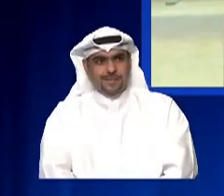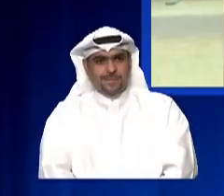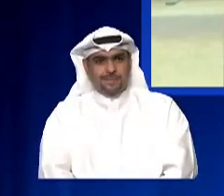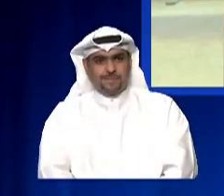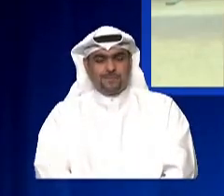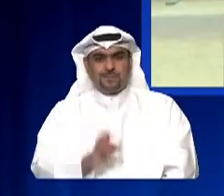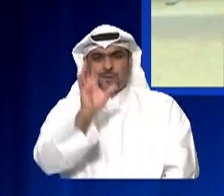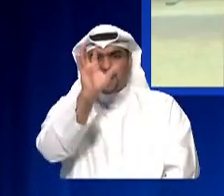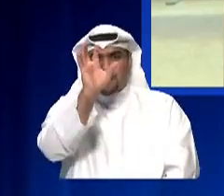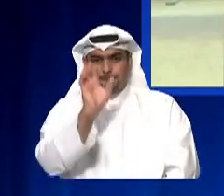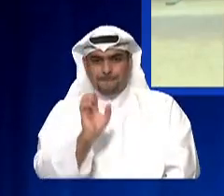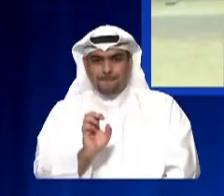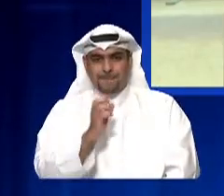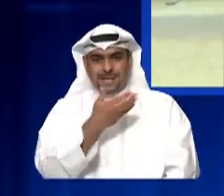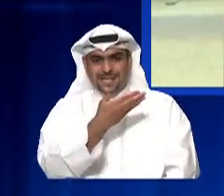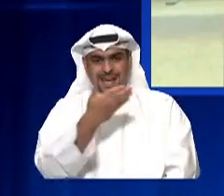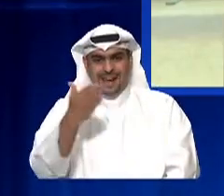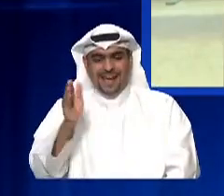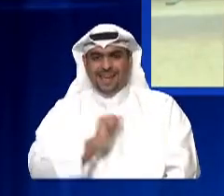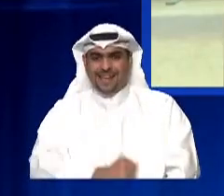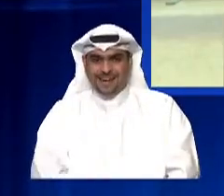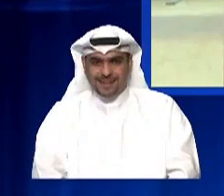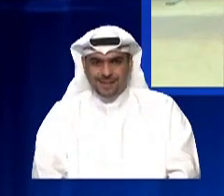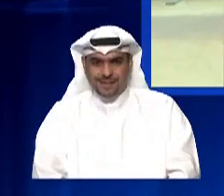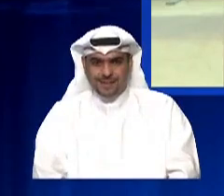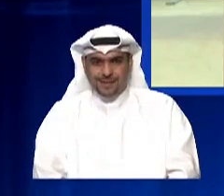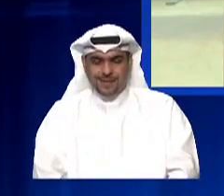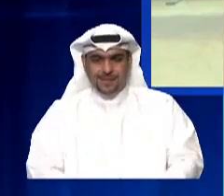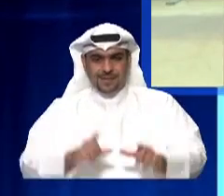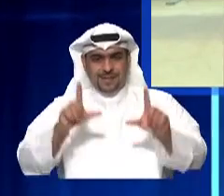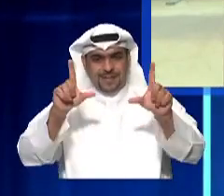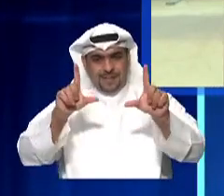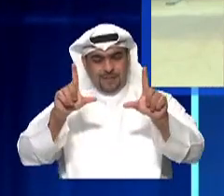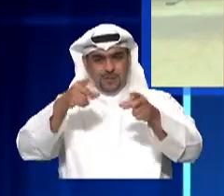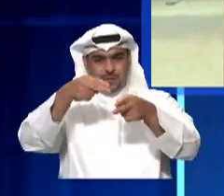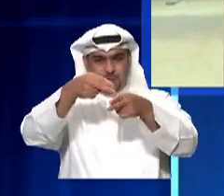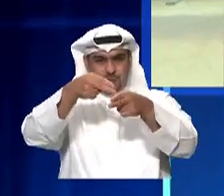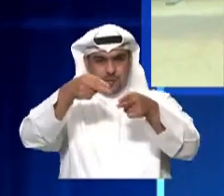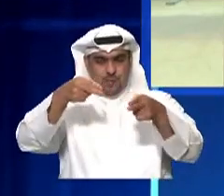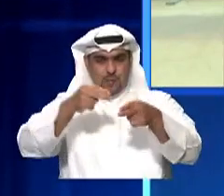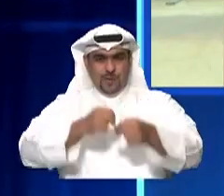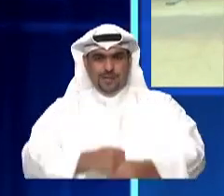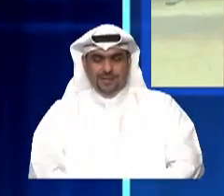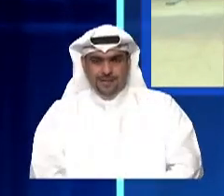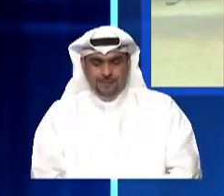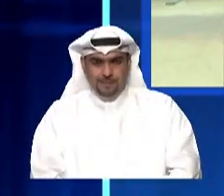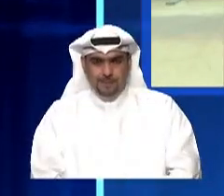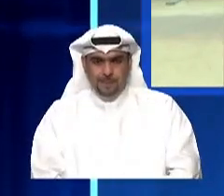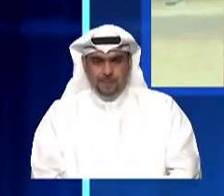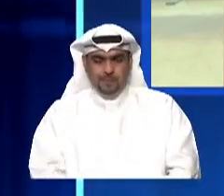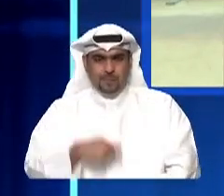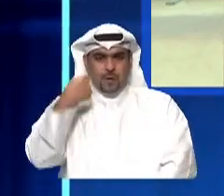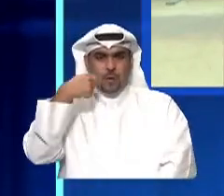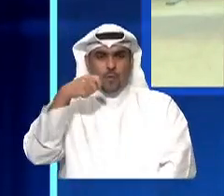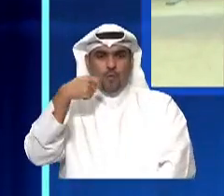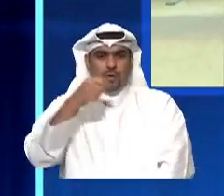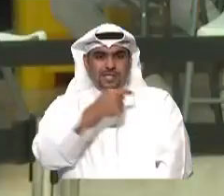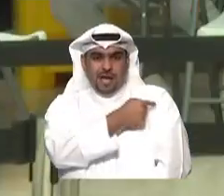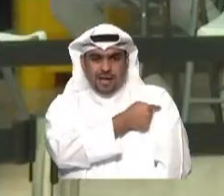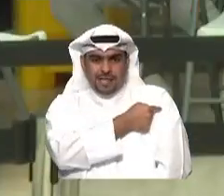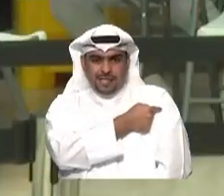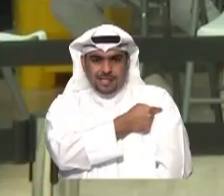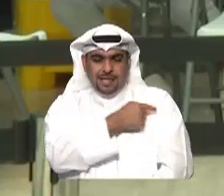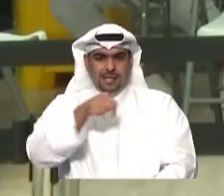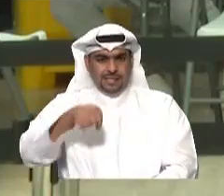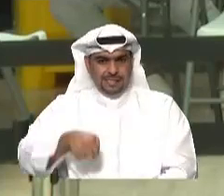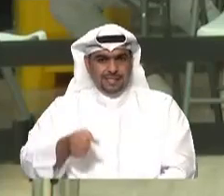مساء الخير زميلتي زينب، مساء الخير زميلي بسام. تسابق وزارة الصحة